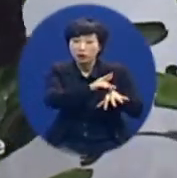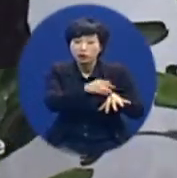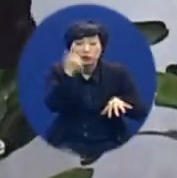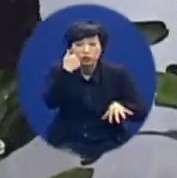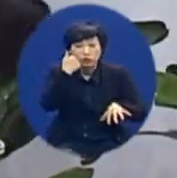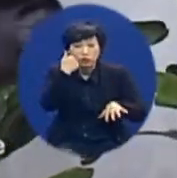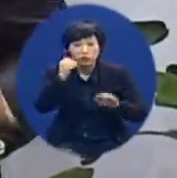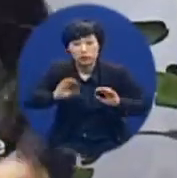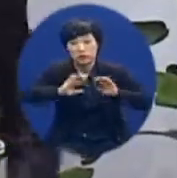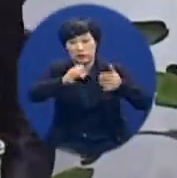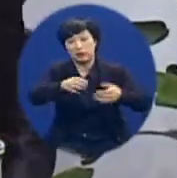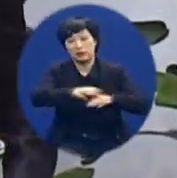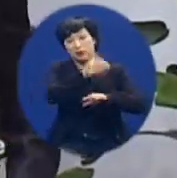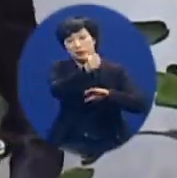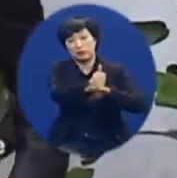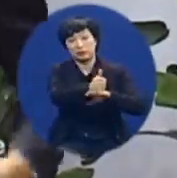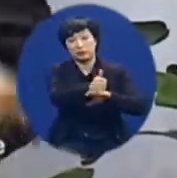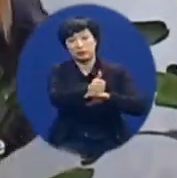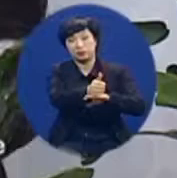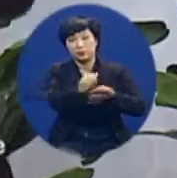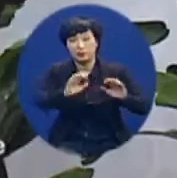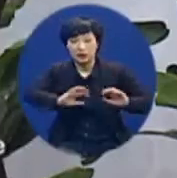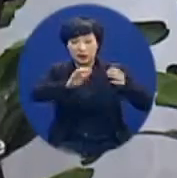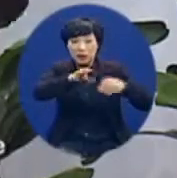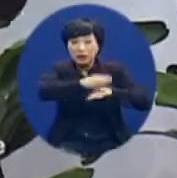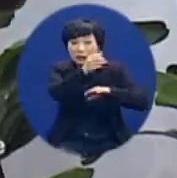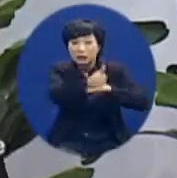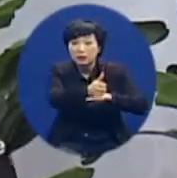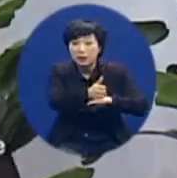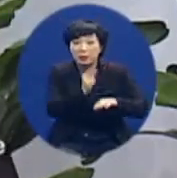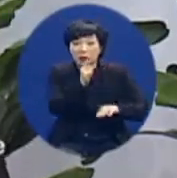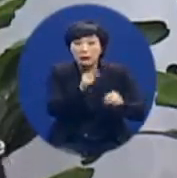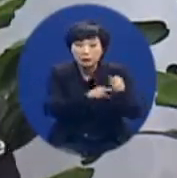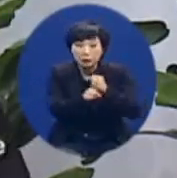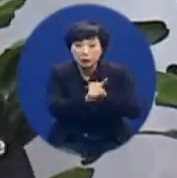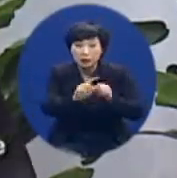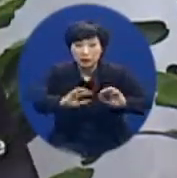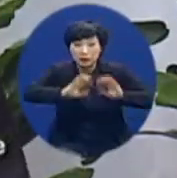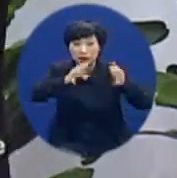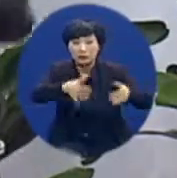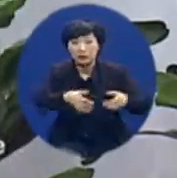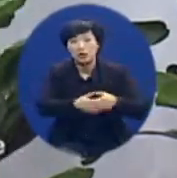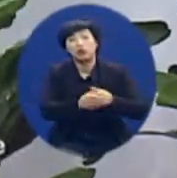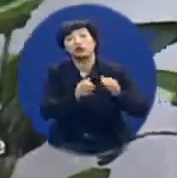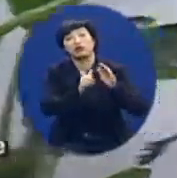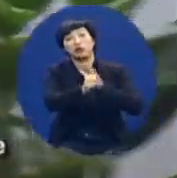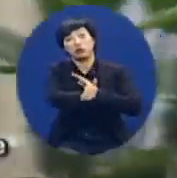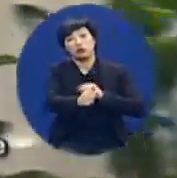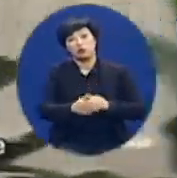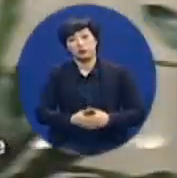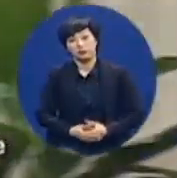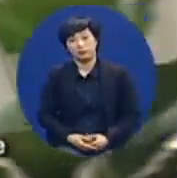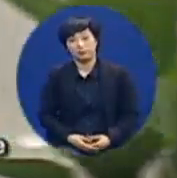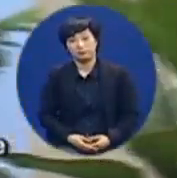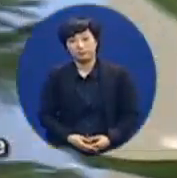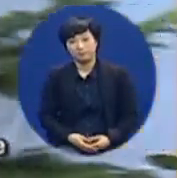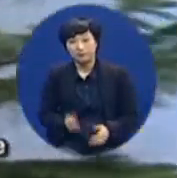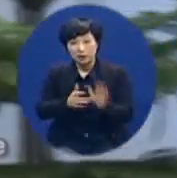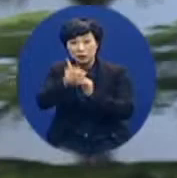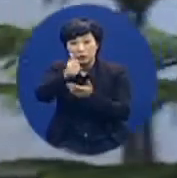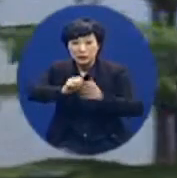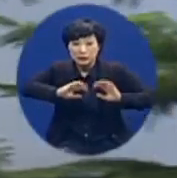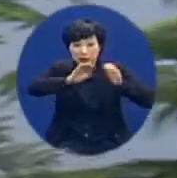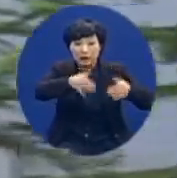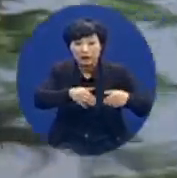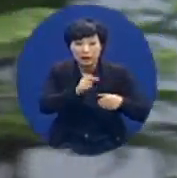세상 임금이라고 했어 세상 임금이란 말은 세상 나라의 대장이라는 거예요 그래서 예수님이